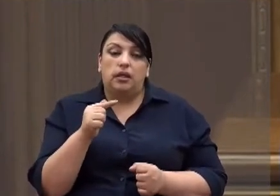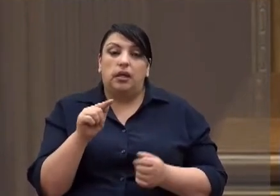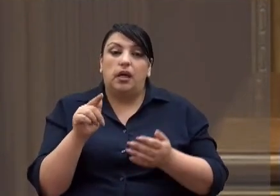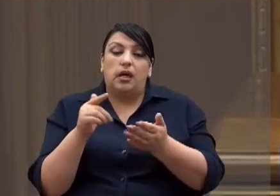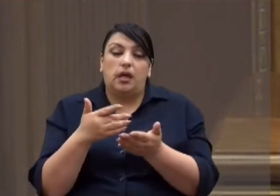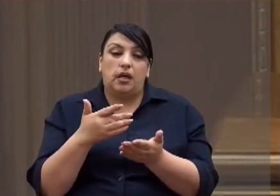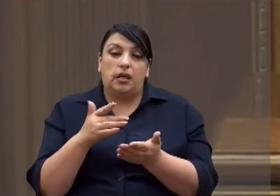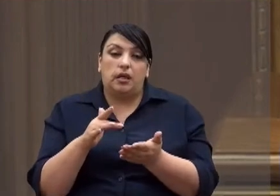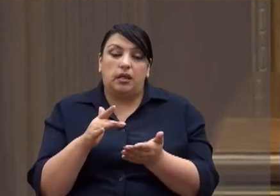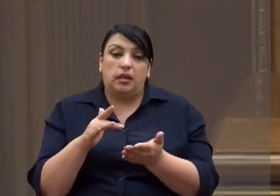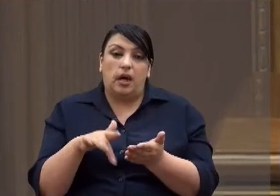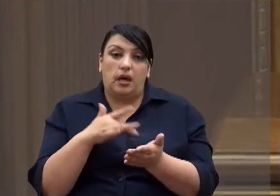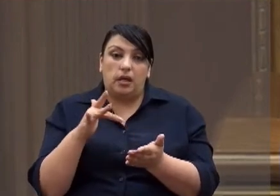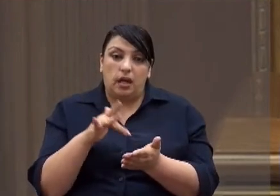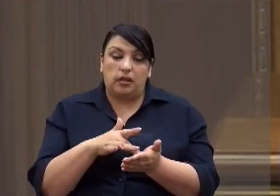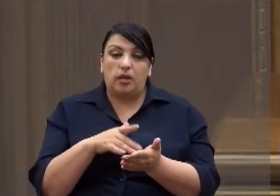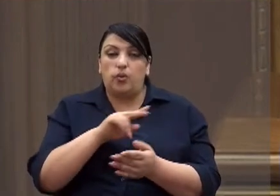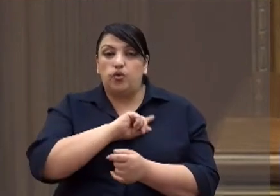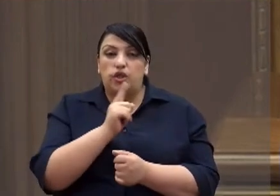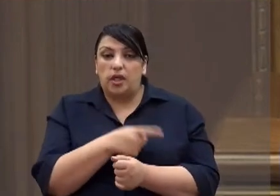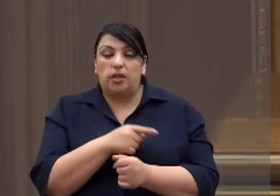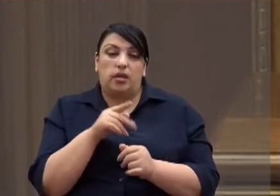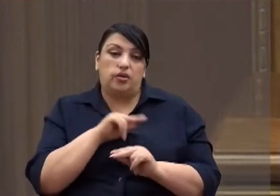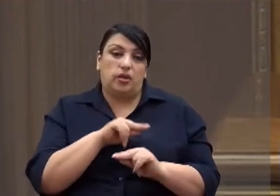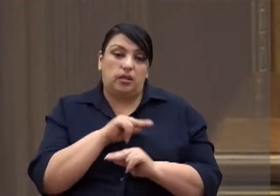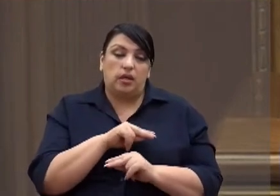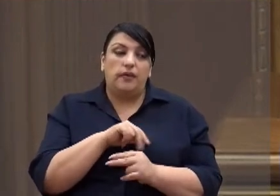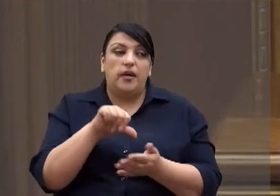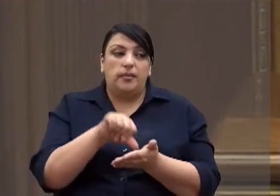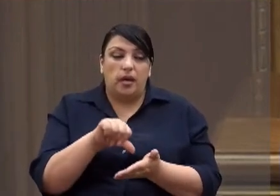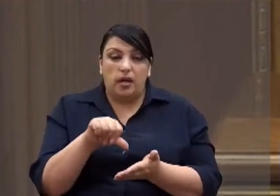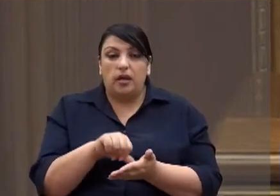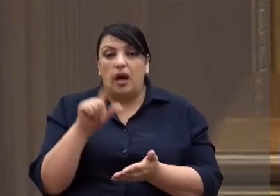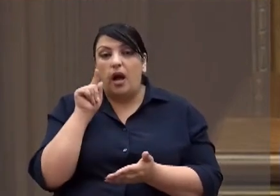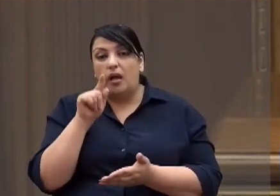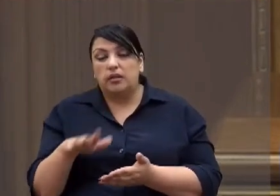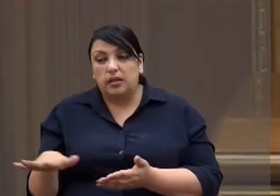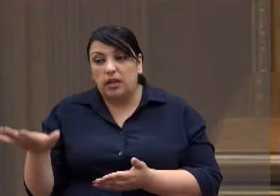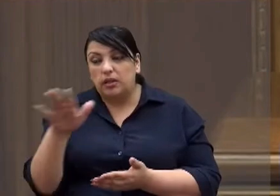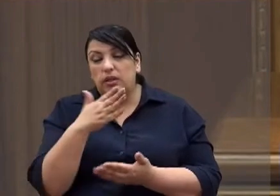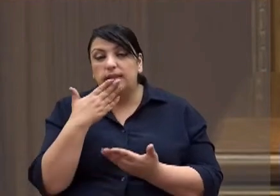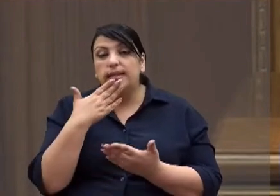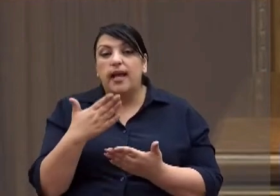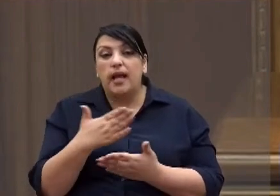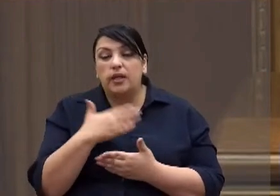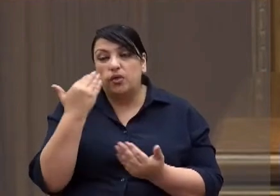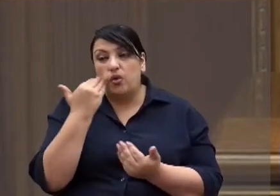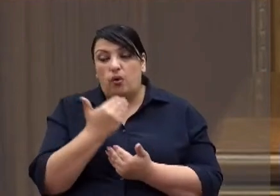քաղաքական ուժերի մեր գործընկերներ, հարգելի մասնակիցներ, Հայաստանի Հանրապետության սիրելի